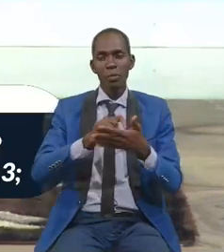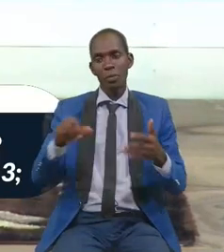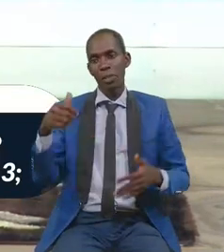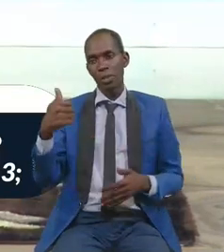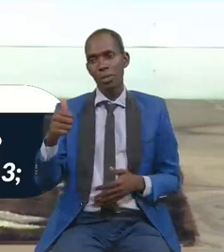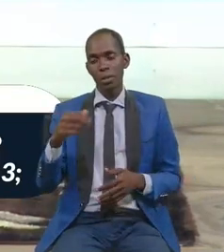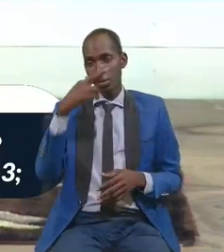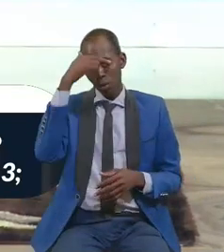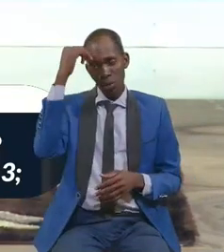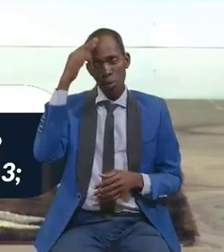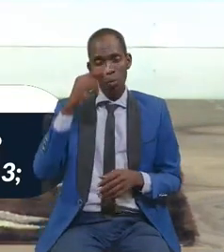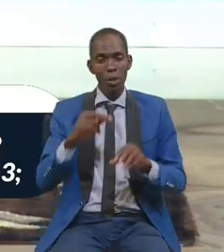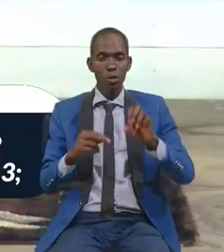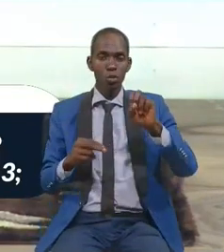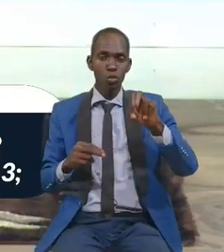Romains